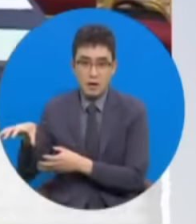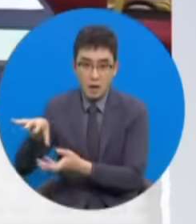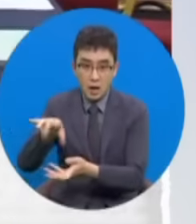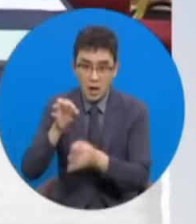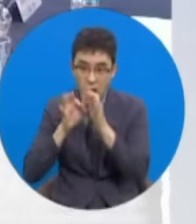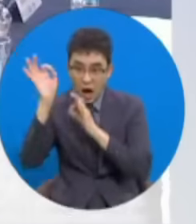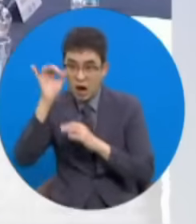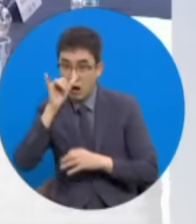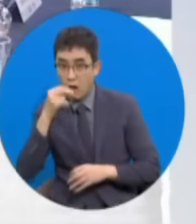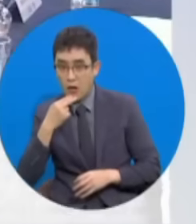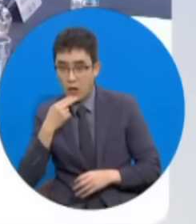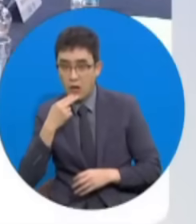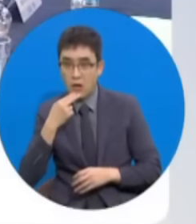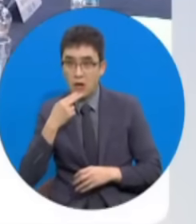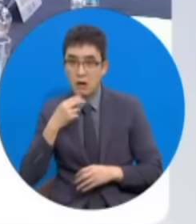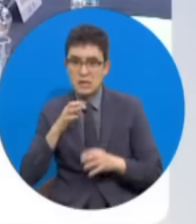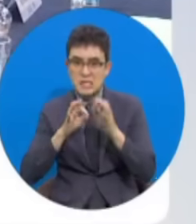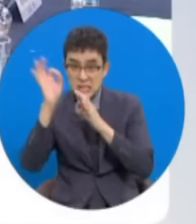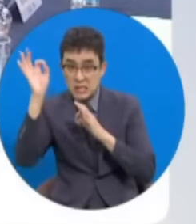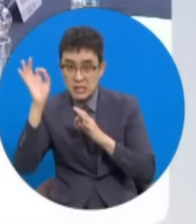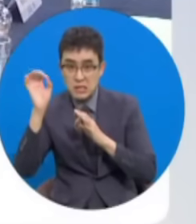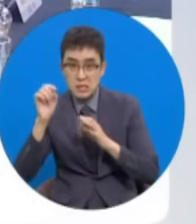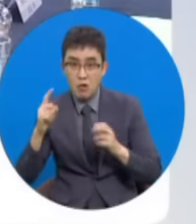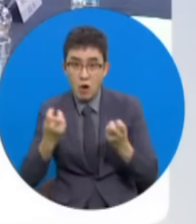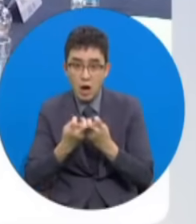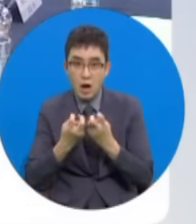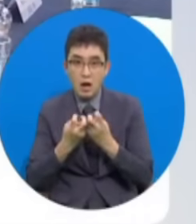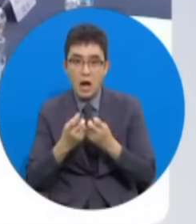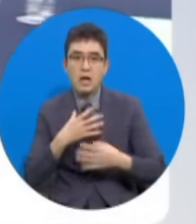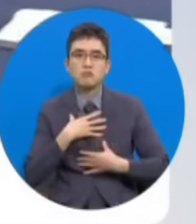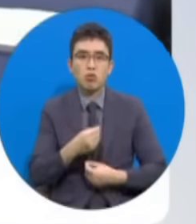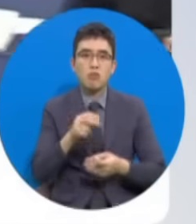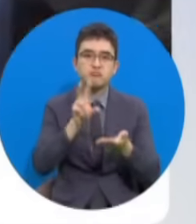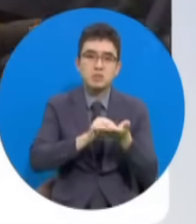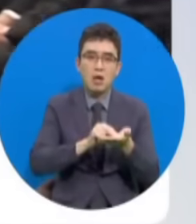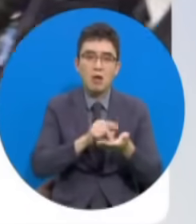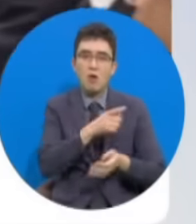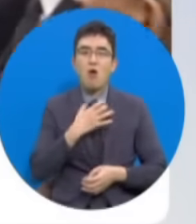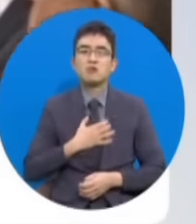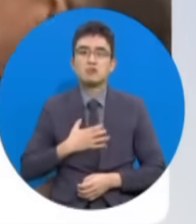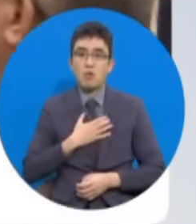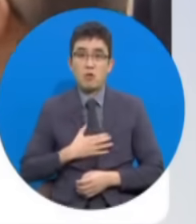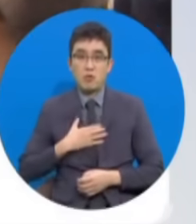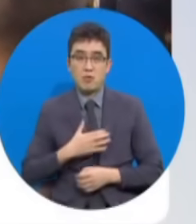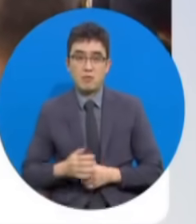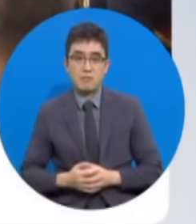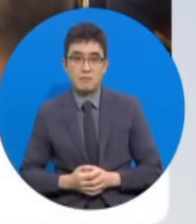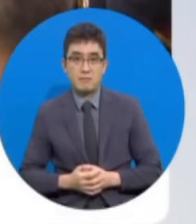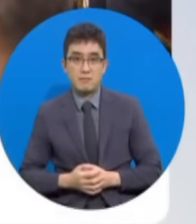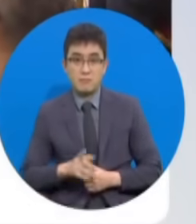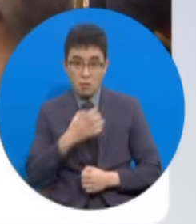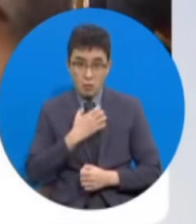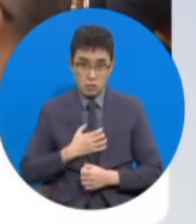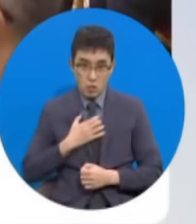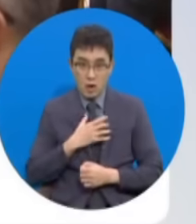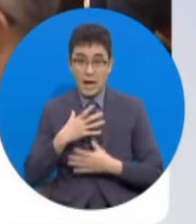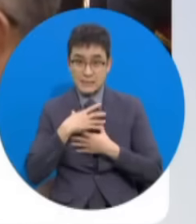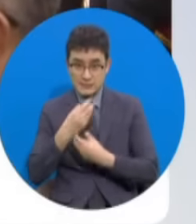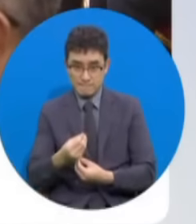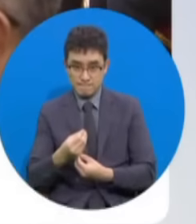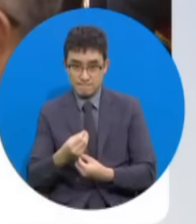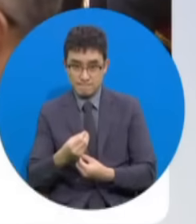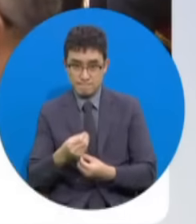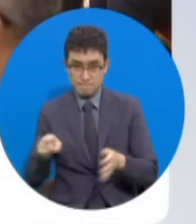않았지. 그리고 그 오염수 방류 때문에 우리 해역에 미치는 안전에 대한 문제는 없는지에 대한 걱정이 있는 것 아닙니까? 이러한 걱정을 안심시켜주는